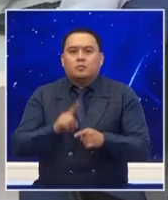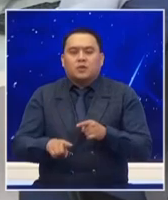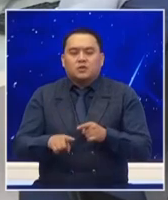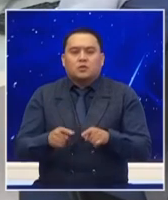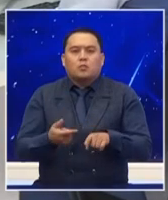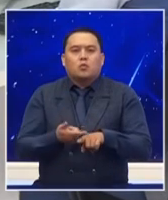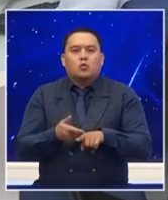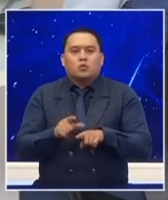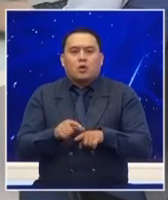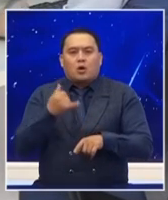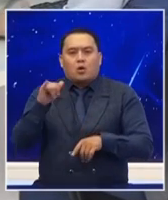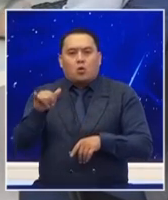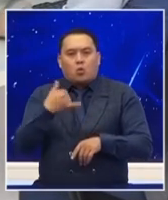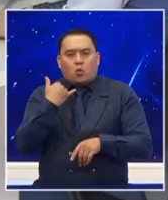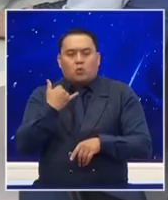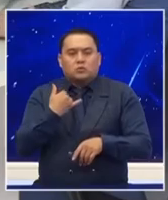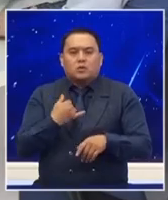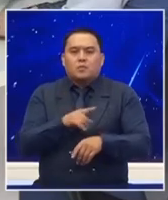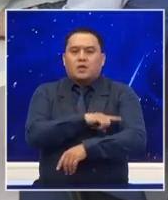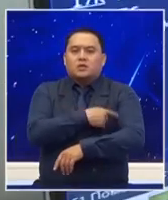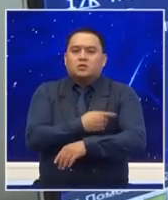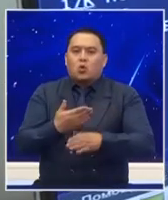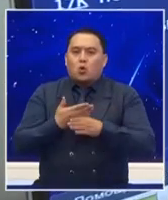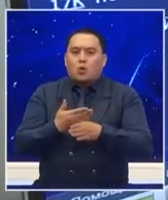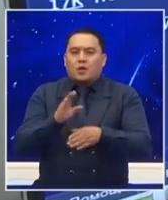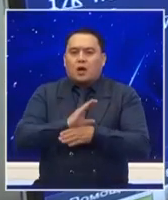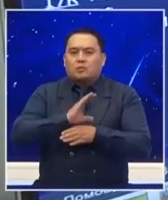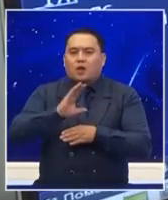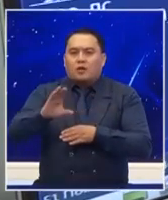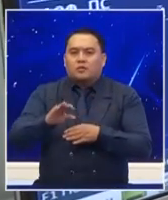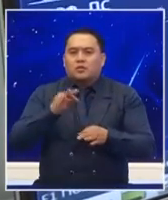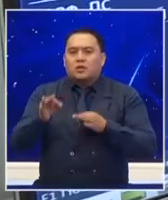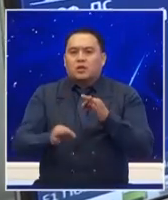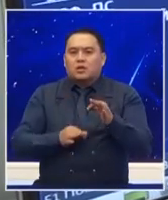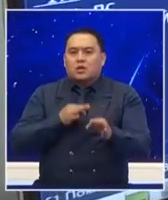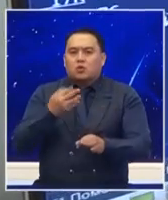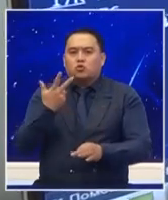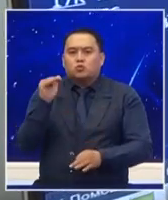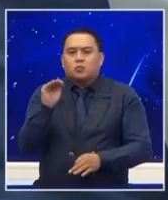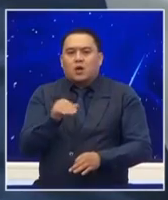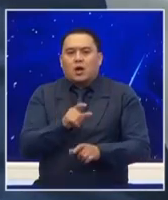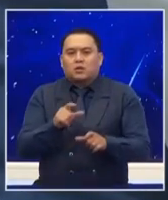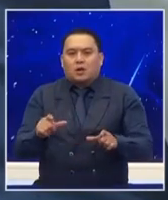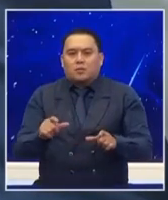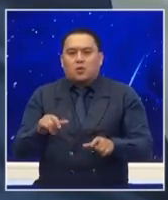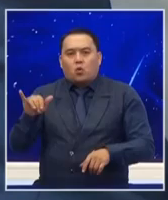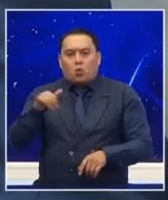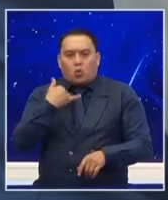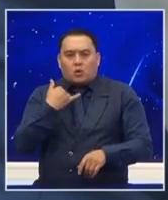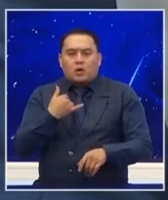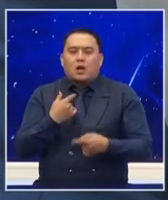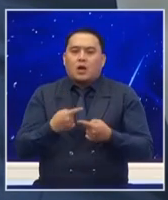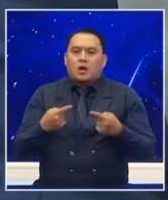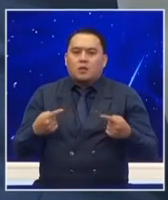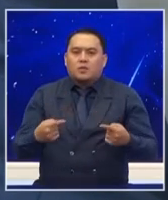Мұнда науқастар қоңырауы қабылданып, қажетті медициналық көмек бригадасы жөнелтіледі. Тәулігіне орта есеппен 3000-ға жуық қоңырау түседі. Операторлар әр